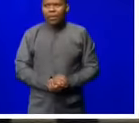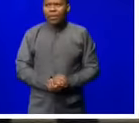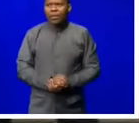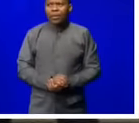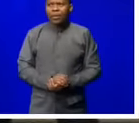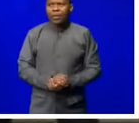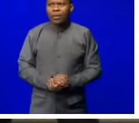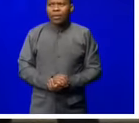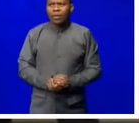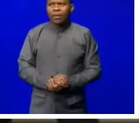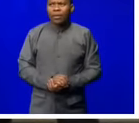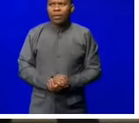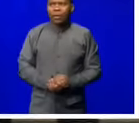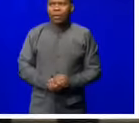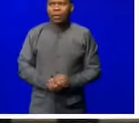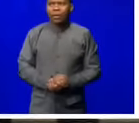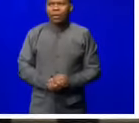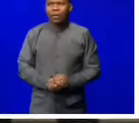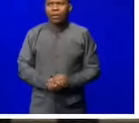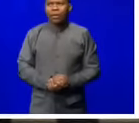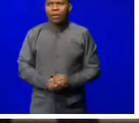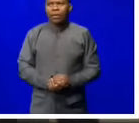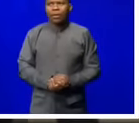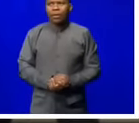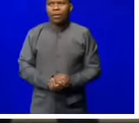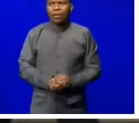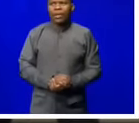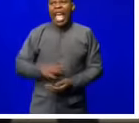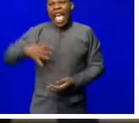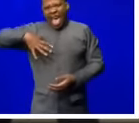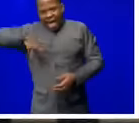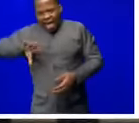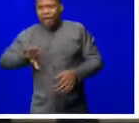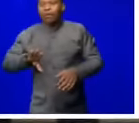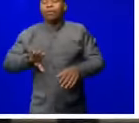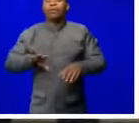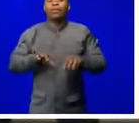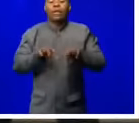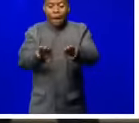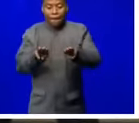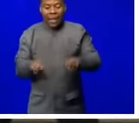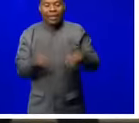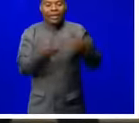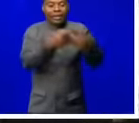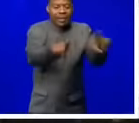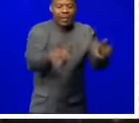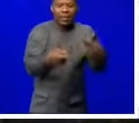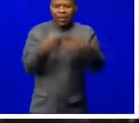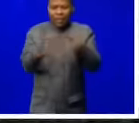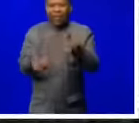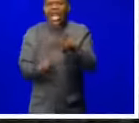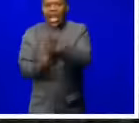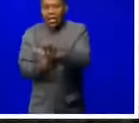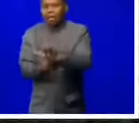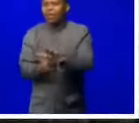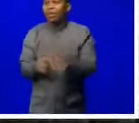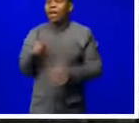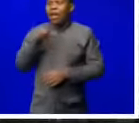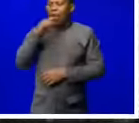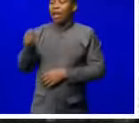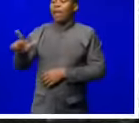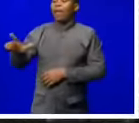Lesinye sisemthangweni naso sisebhandeni lesinye ke sikalamgabi. Cishe leto setiphasile sekumele nje